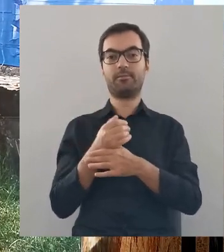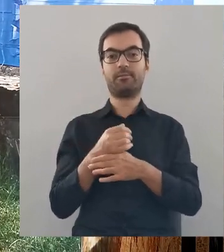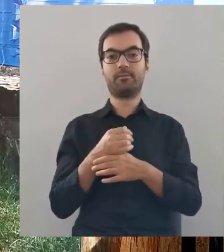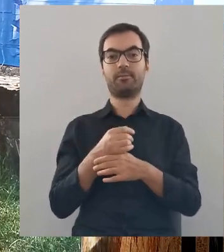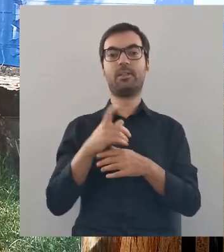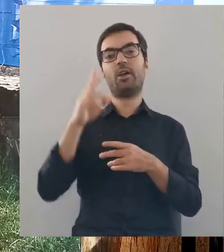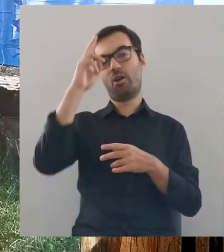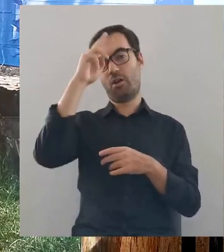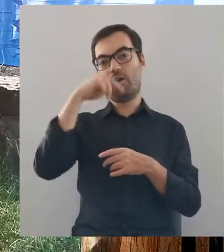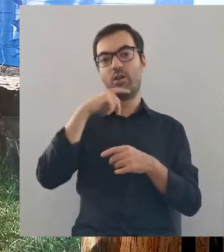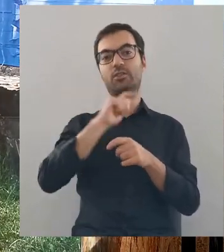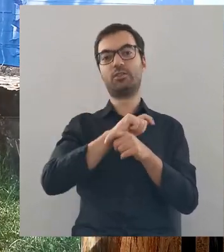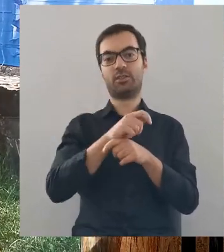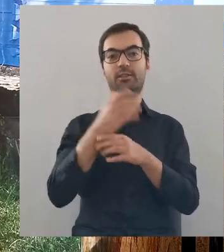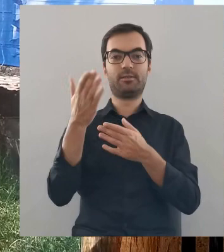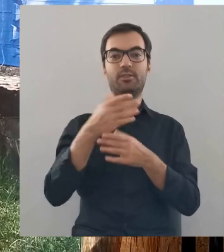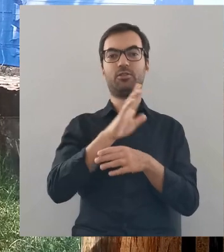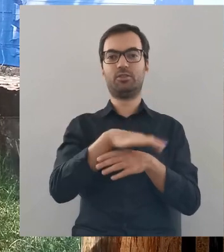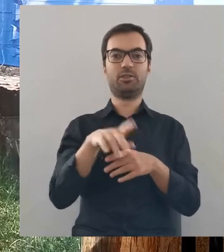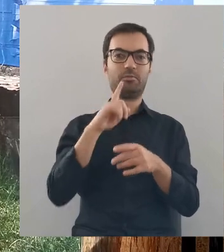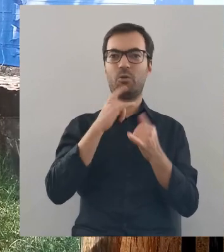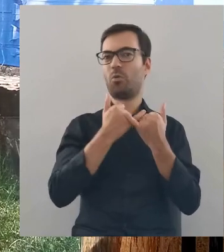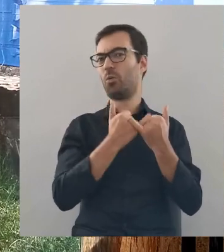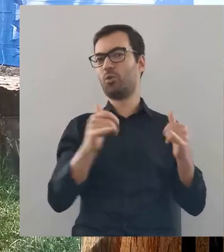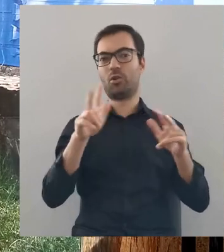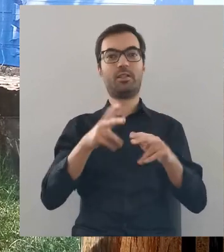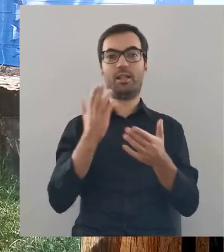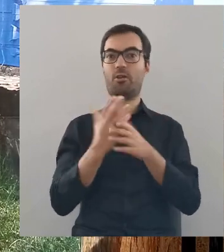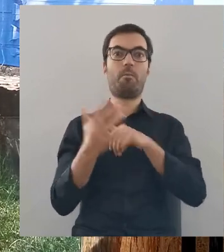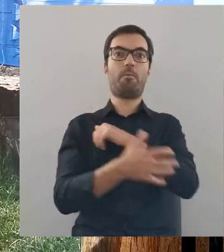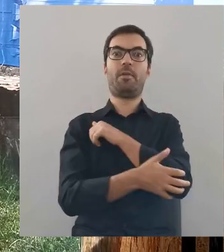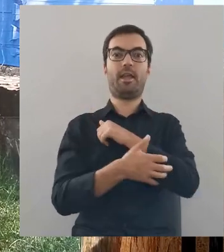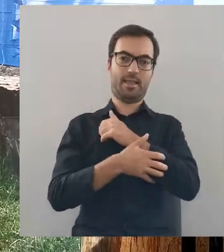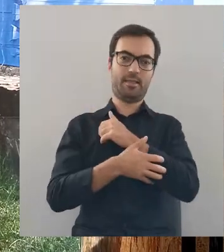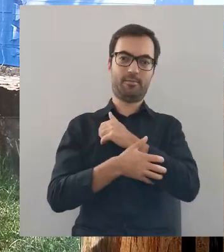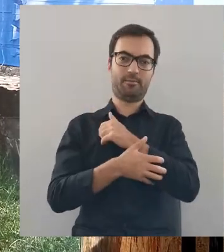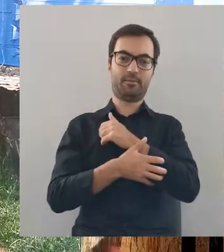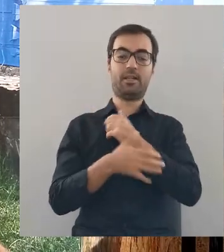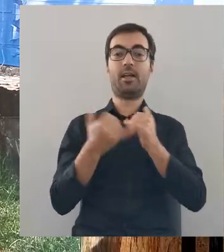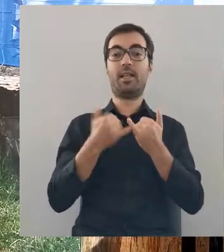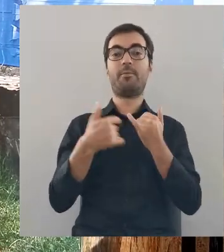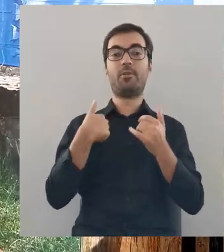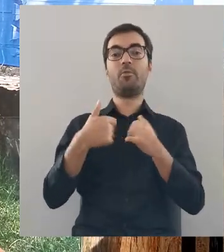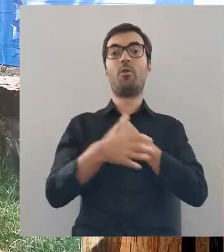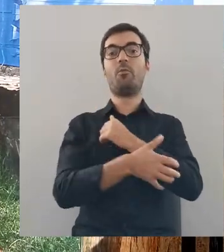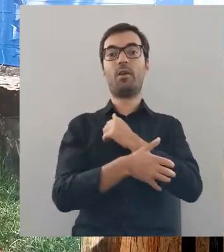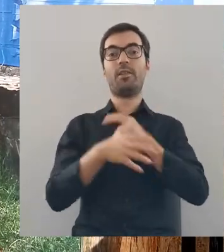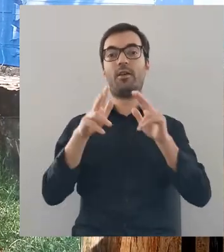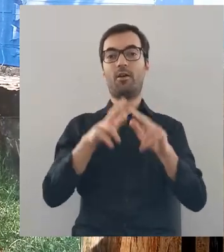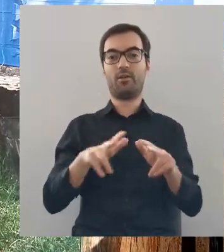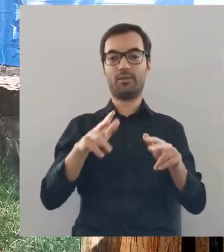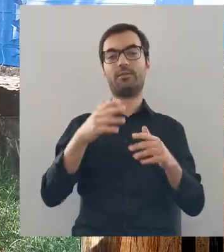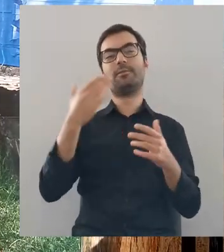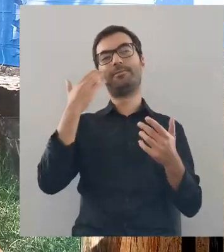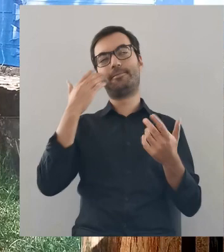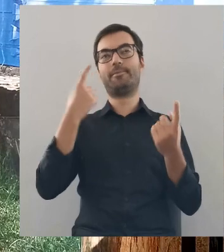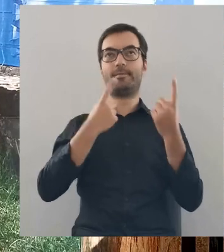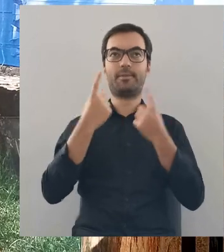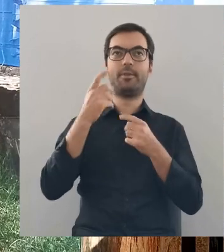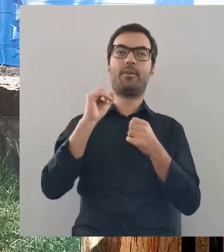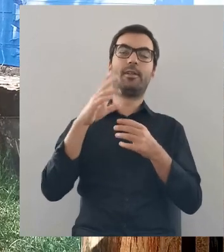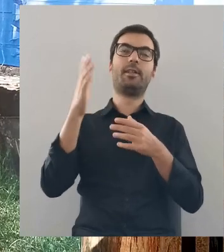zapraszano, aby byli ojcami chrzestnymi dzieci z bardzo różnych rodzin, bo nie tylko z biednych, bo gdyby to były dzieci z biednych rodzin, to